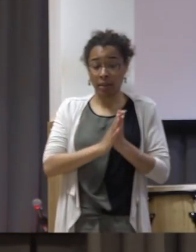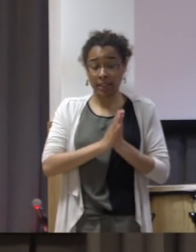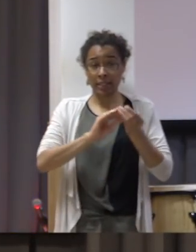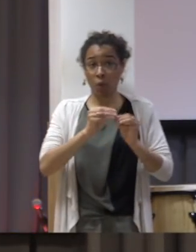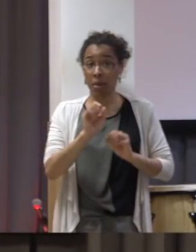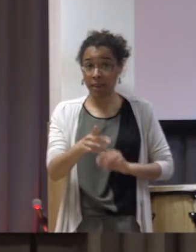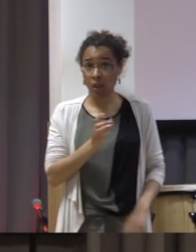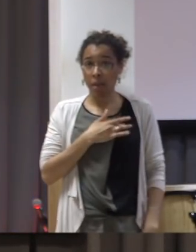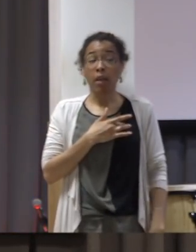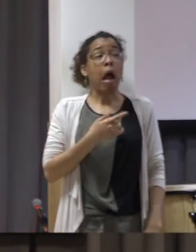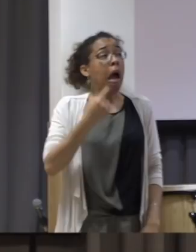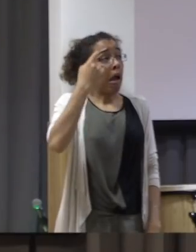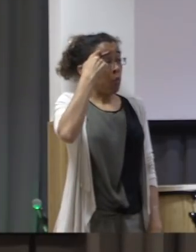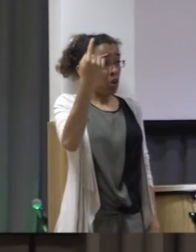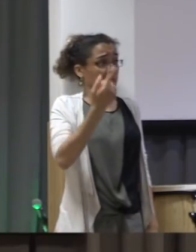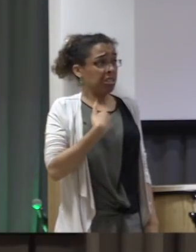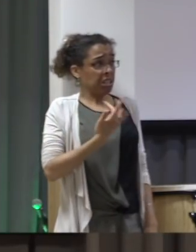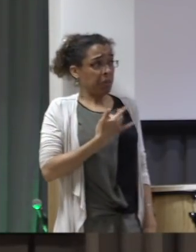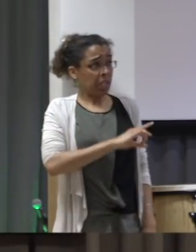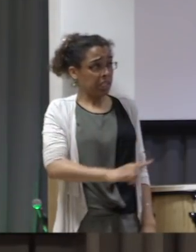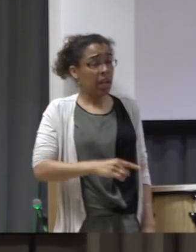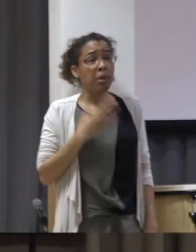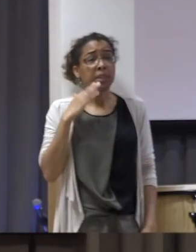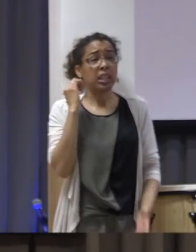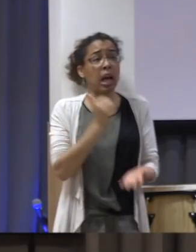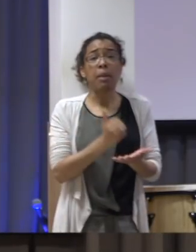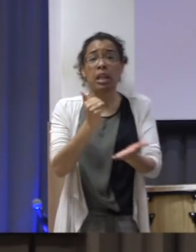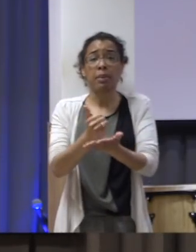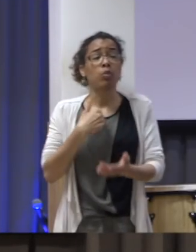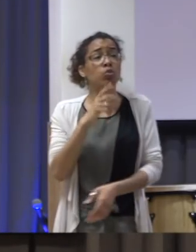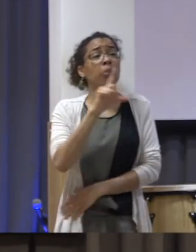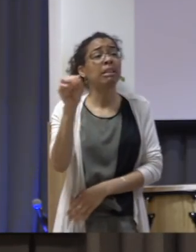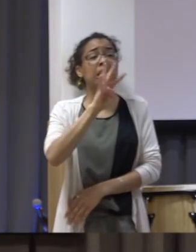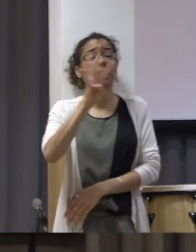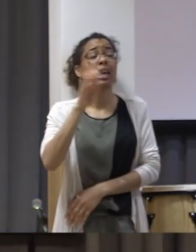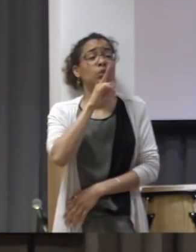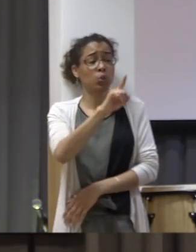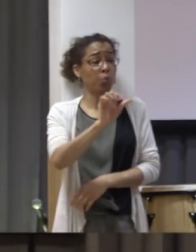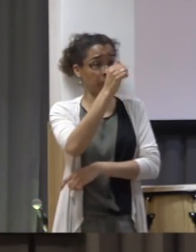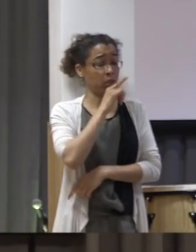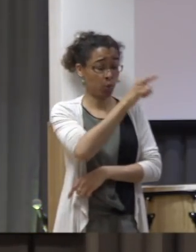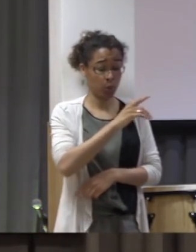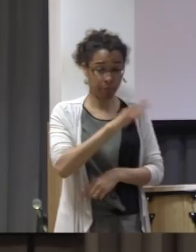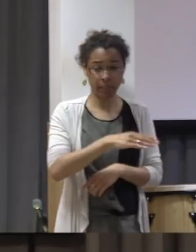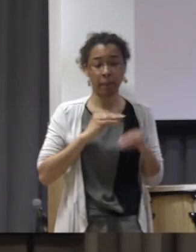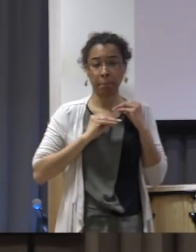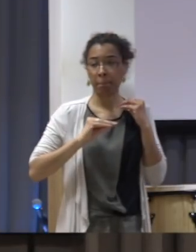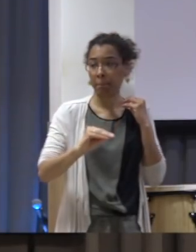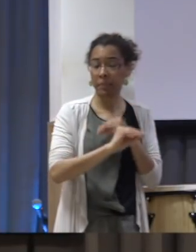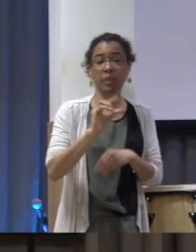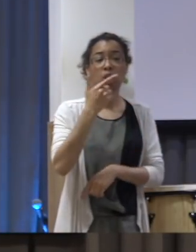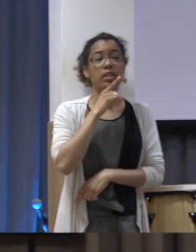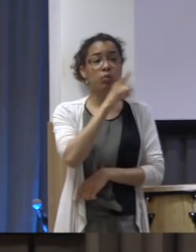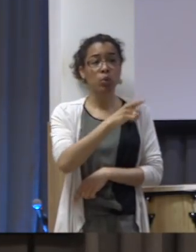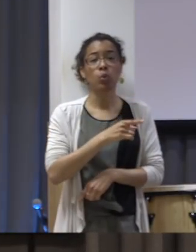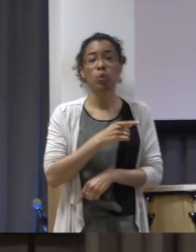dis, je croyais que vous... Mais parce que vous ne dites pas l'amen, comme je suis parti pour 4 jours, le premier jour, c'était comme ça. Le deuxième jour, eh bien,